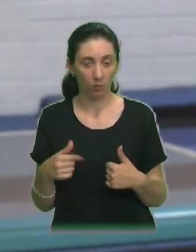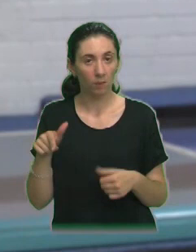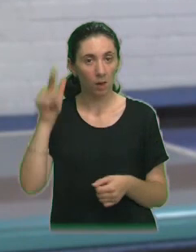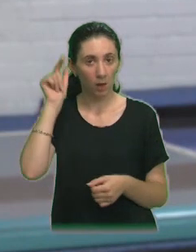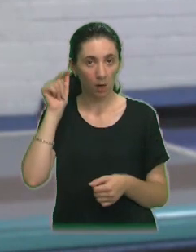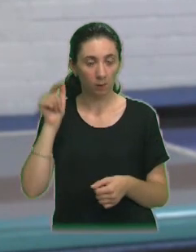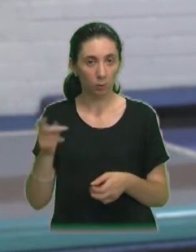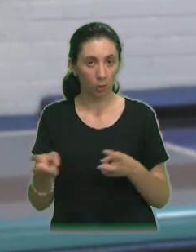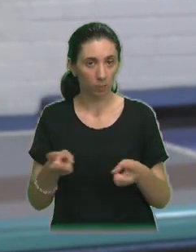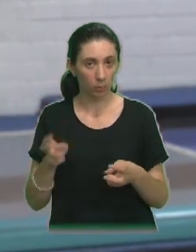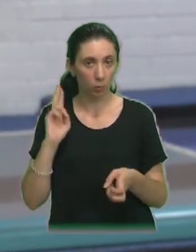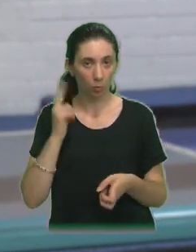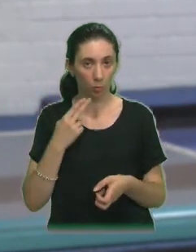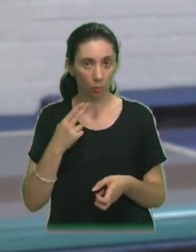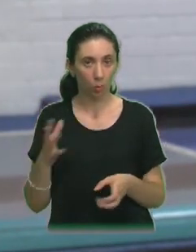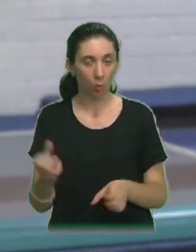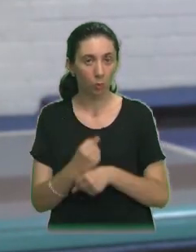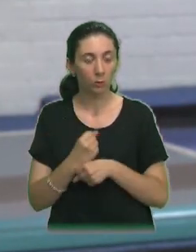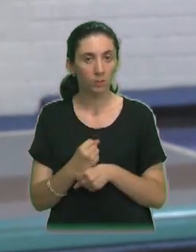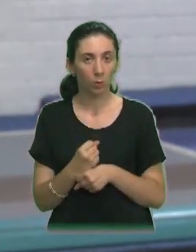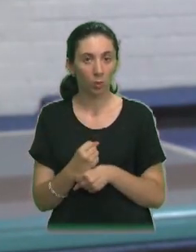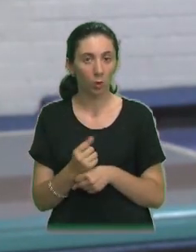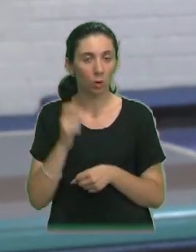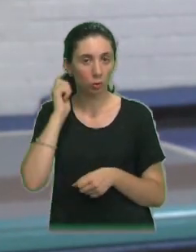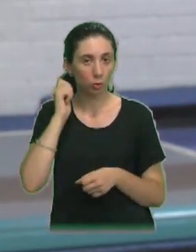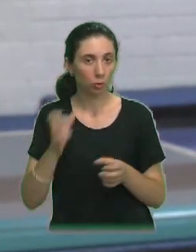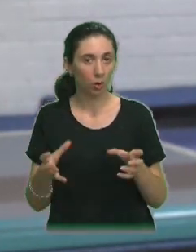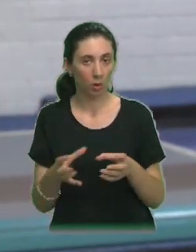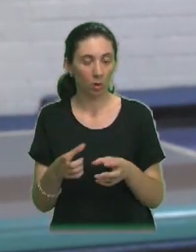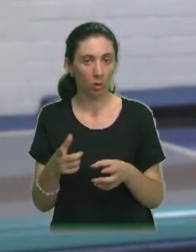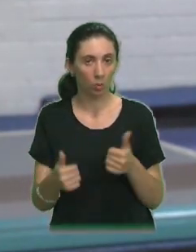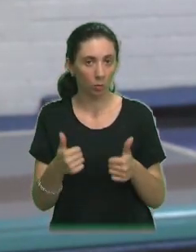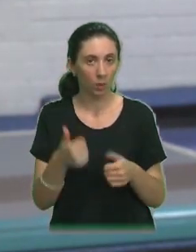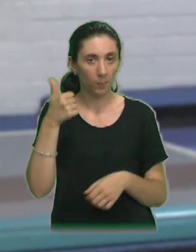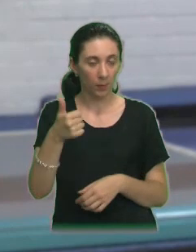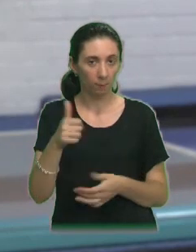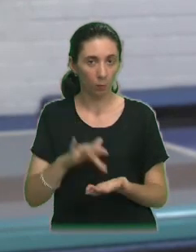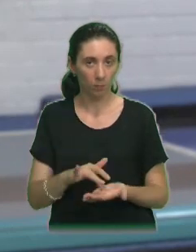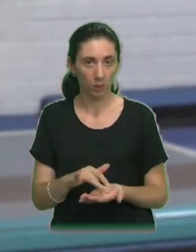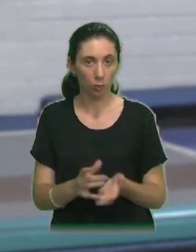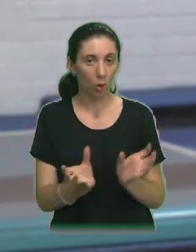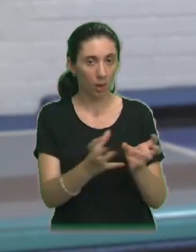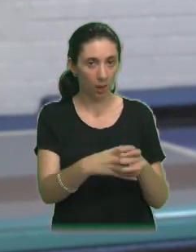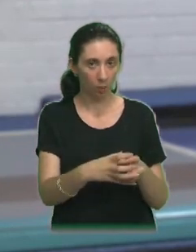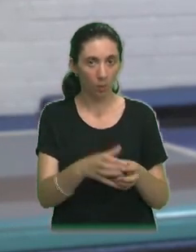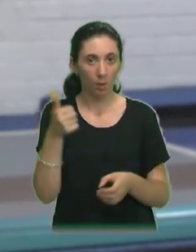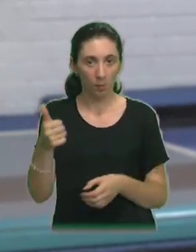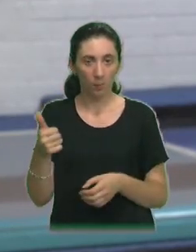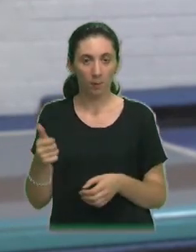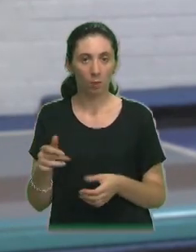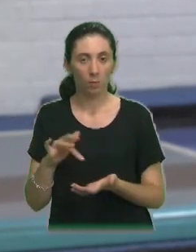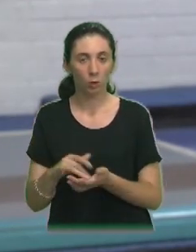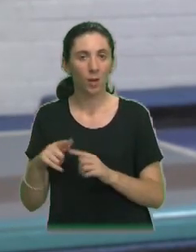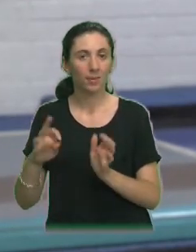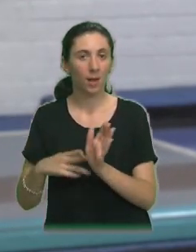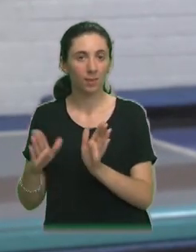karlovačka reprezentacija gluhih osvojila je u ženskoj konkurenciji prvo mjesto ekipno, prvo mjesto tandemu, prvo